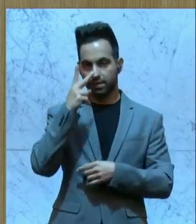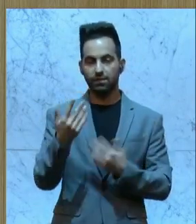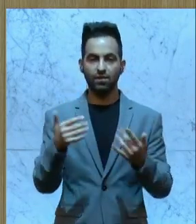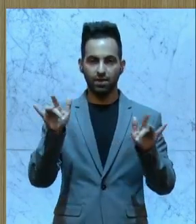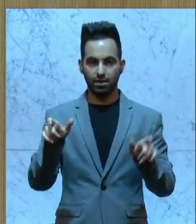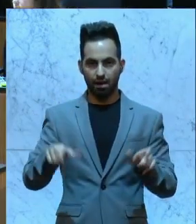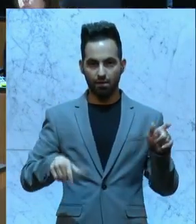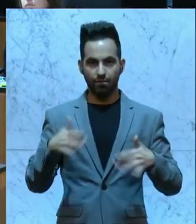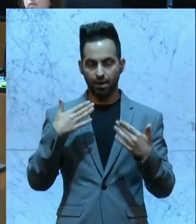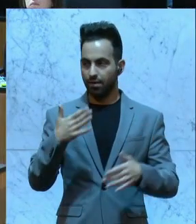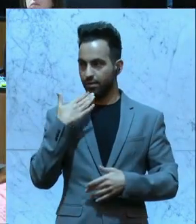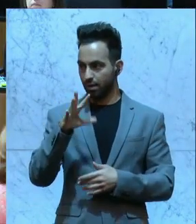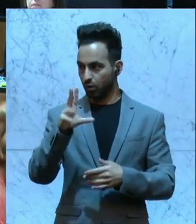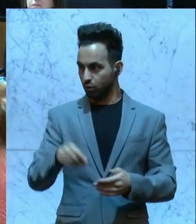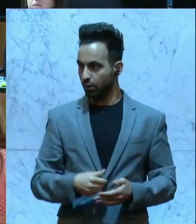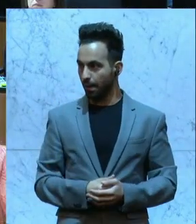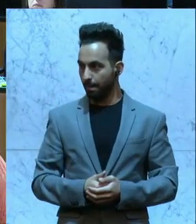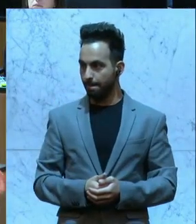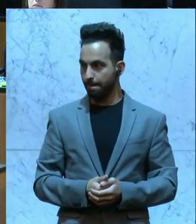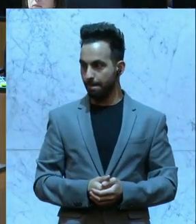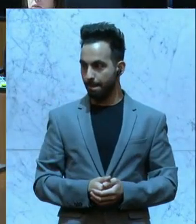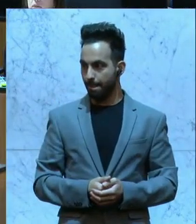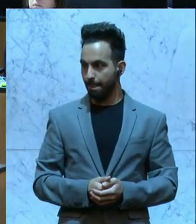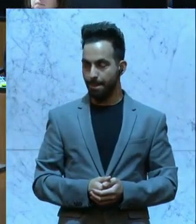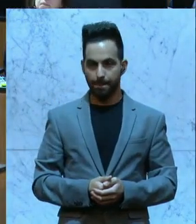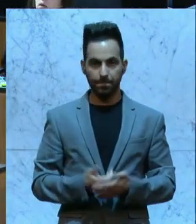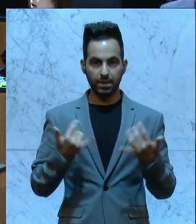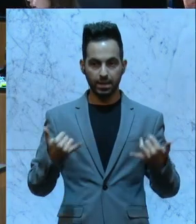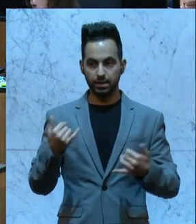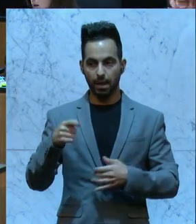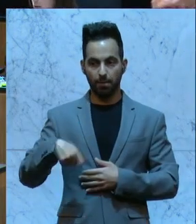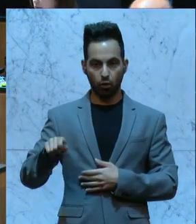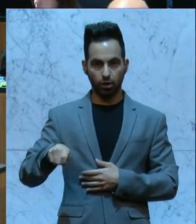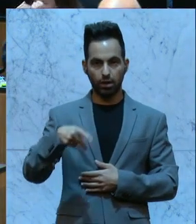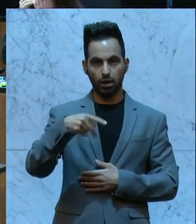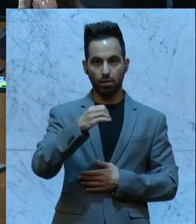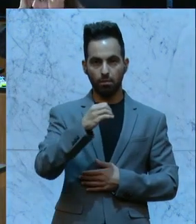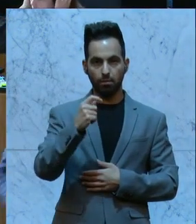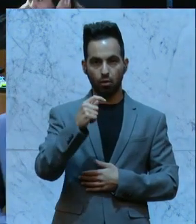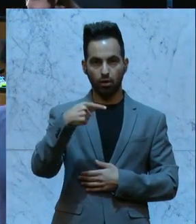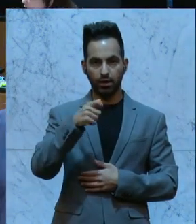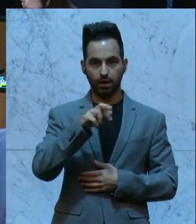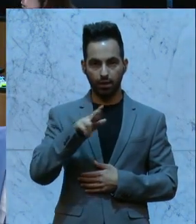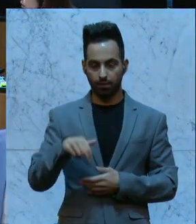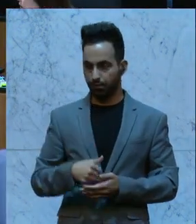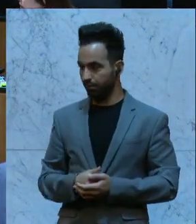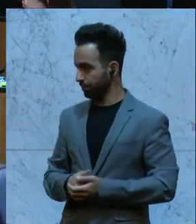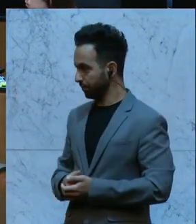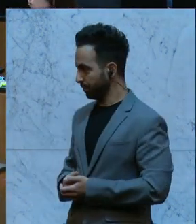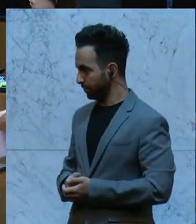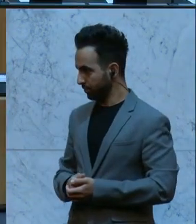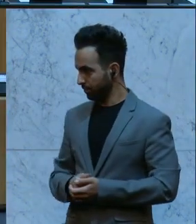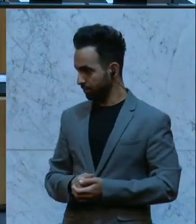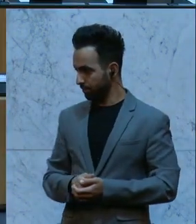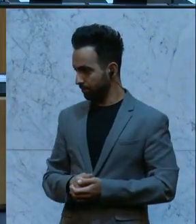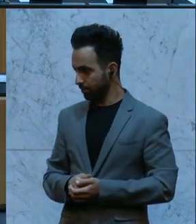Dankeschön. Ja, das Team von ORF3 begrüßt Sie bei dieser Parlamentsübertragung der zweiten dieser Woche. Wir sind beim